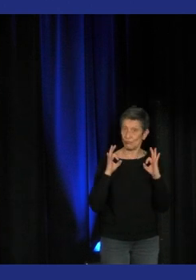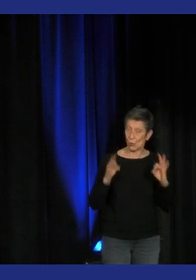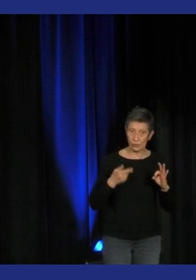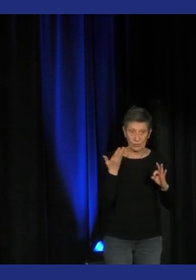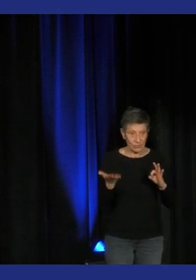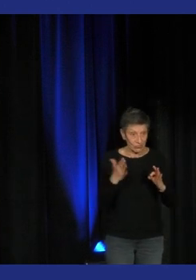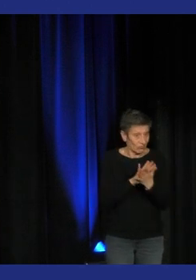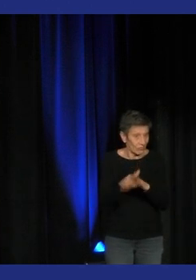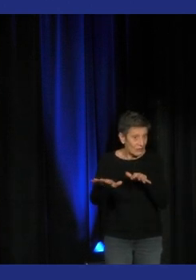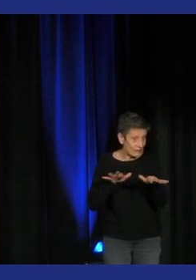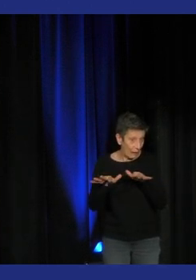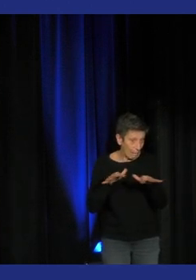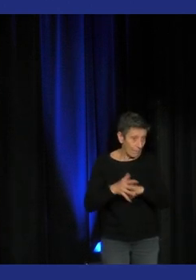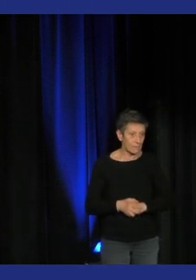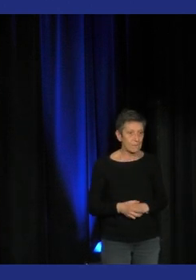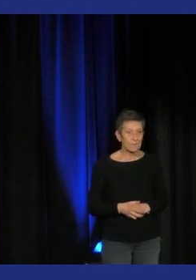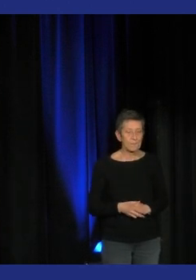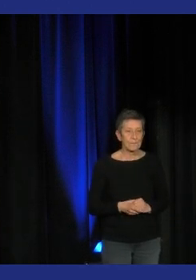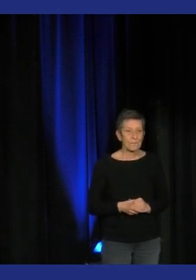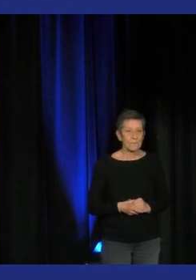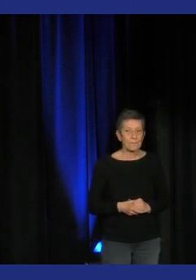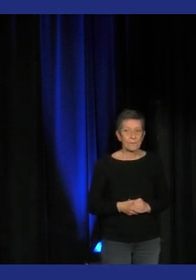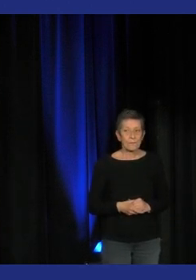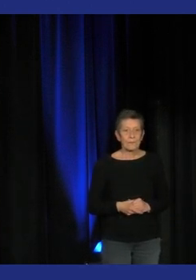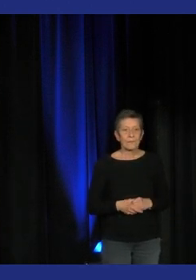système. Et puis,